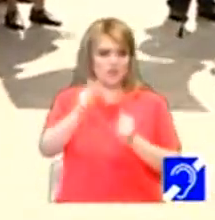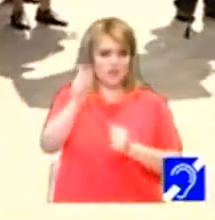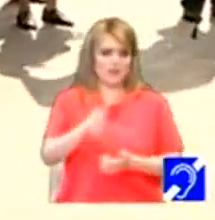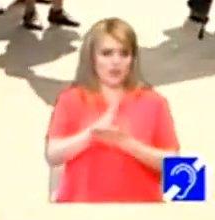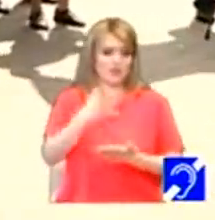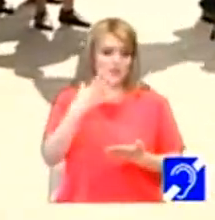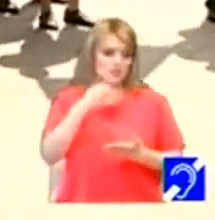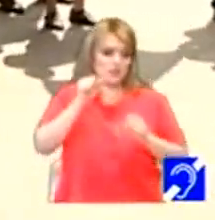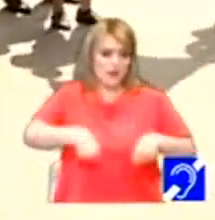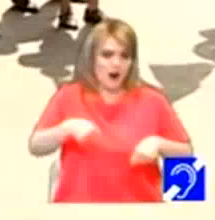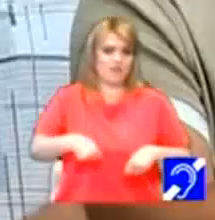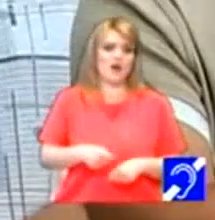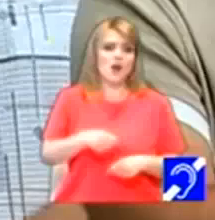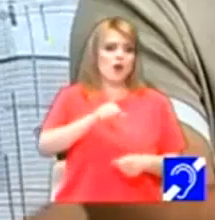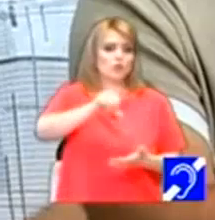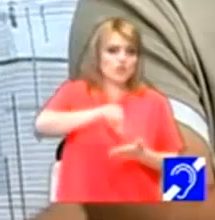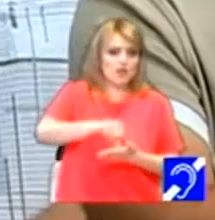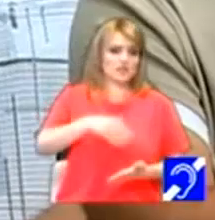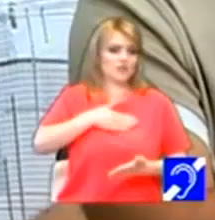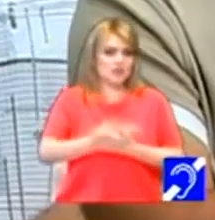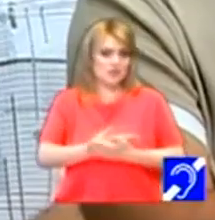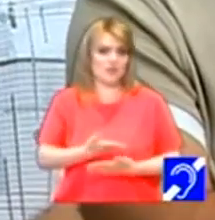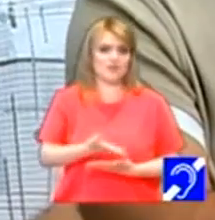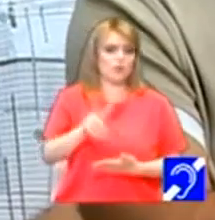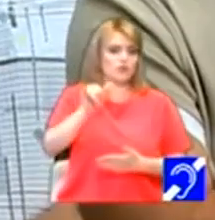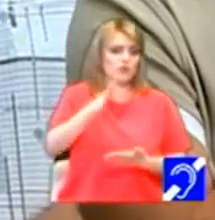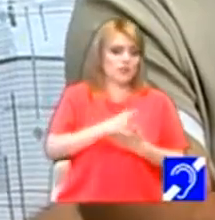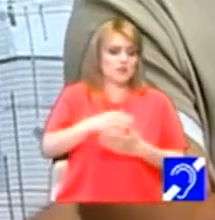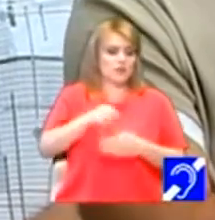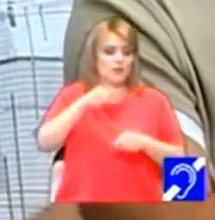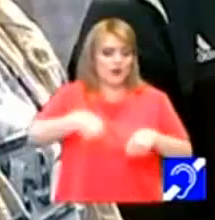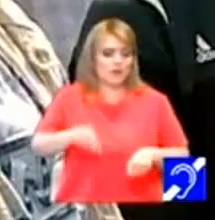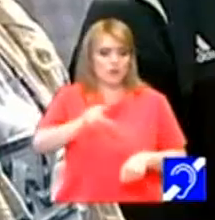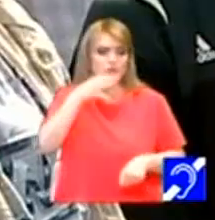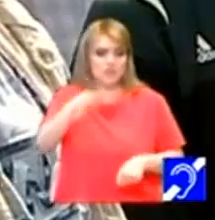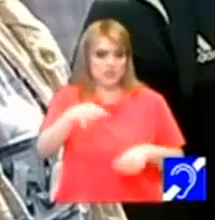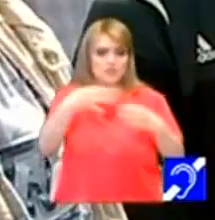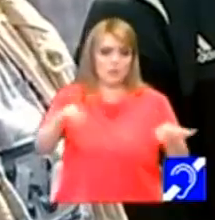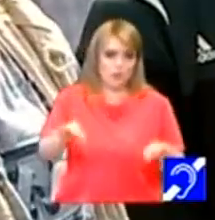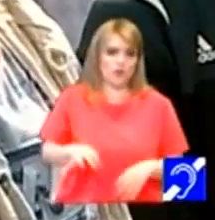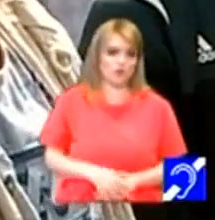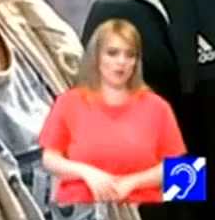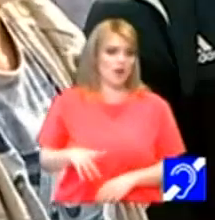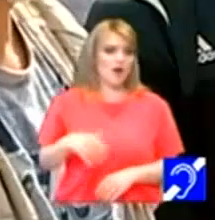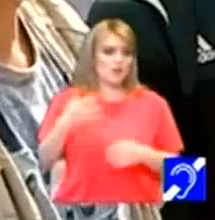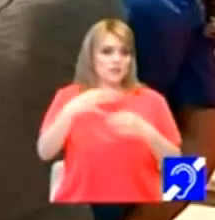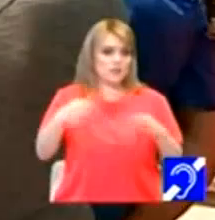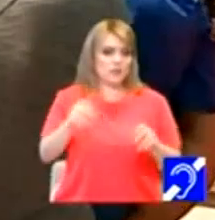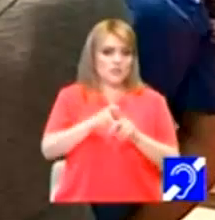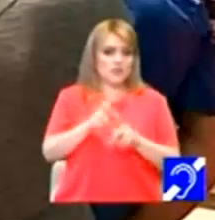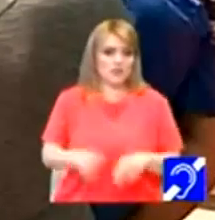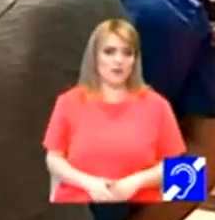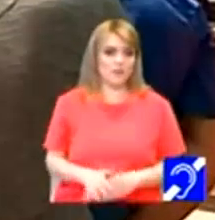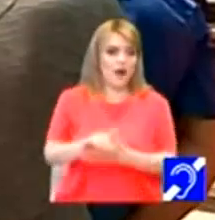sau întruniri publice. Și Promolex condamnă comportamentul agresiv al poliției la protestul veteranilor din fața Parlamentului de la Chișinău. Experții Promolex au